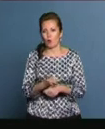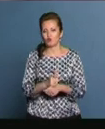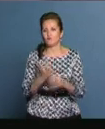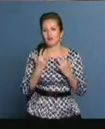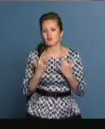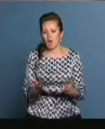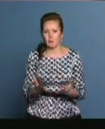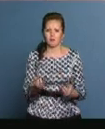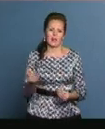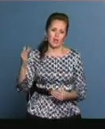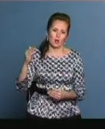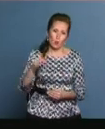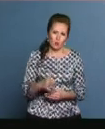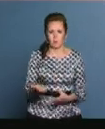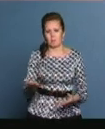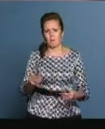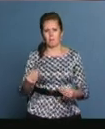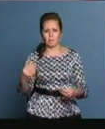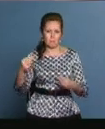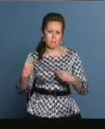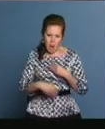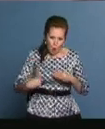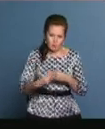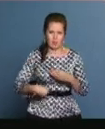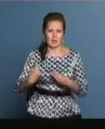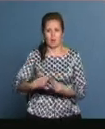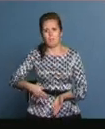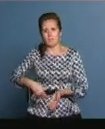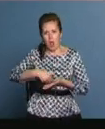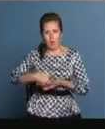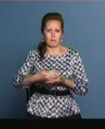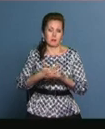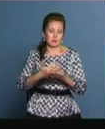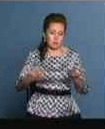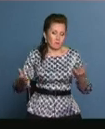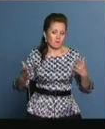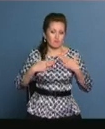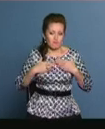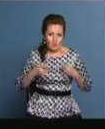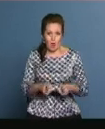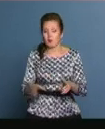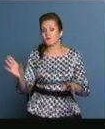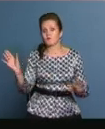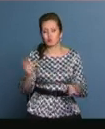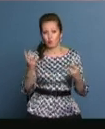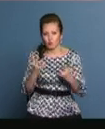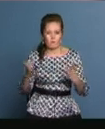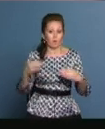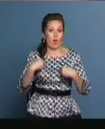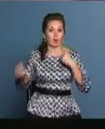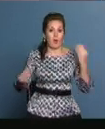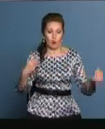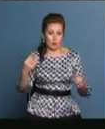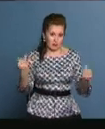востребованы и горки, и пеленки, и памперсы отдаем, и какие-то ванночки приносят. То есть все востребовано, все отдаем, все это. И даже